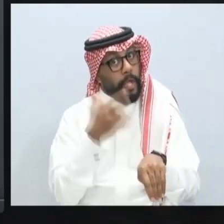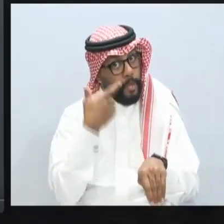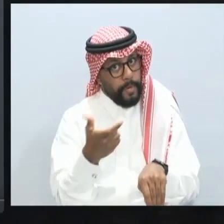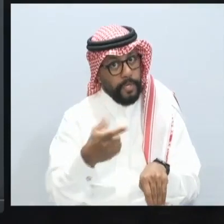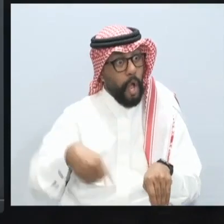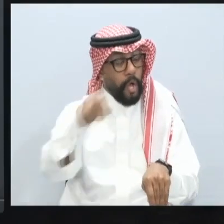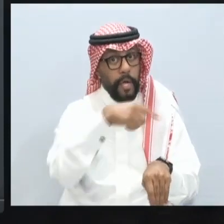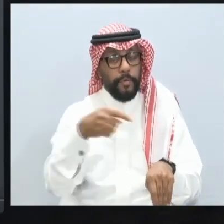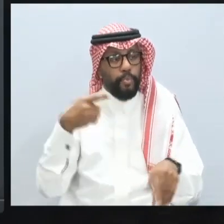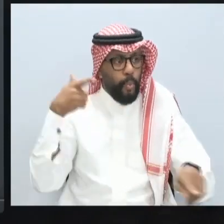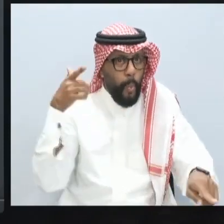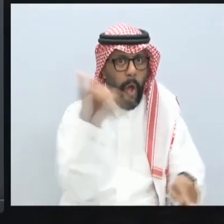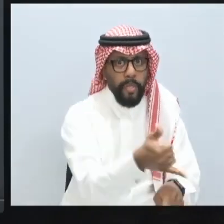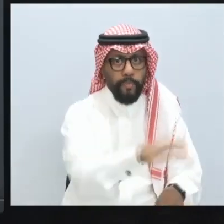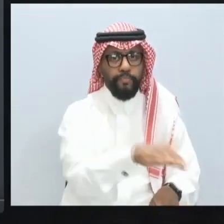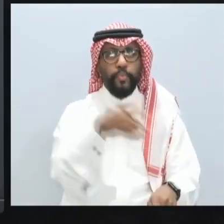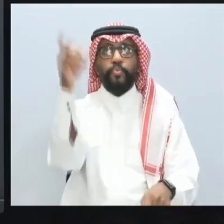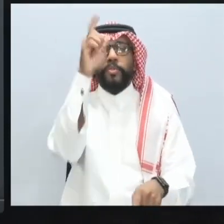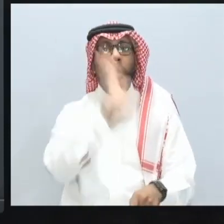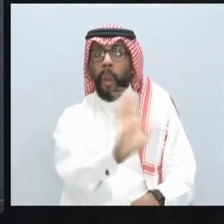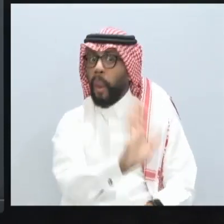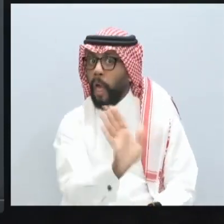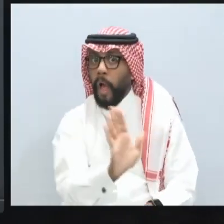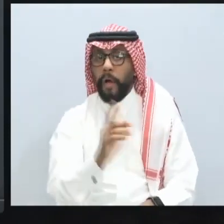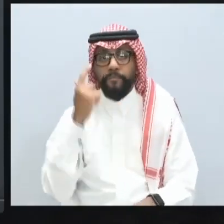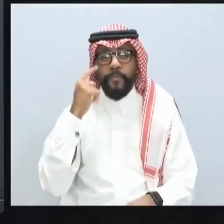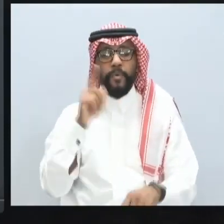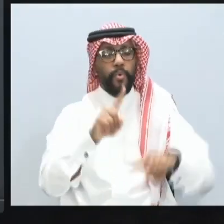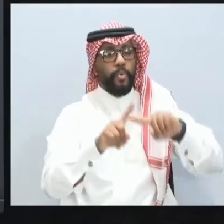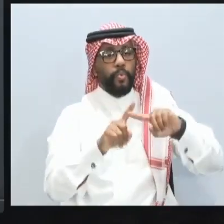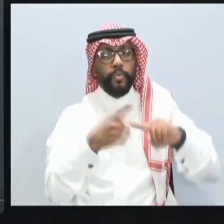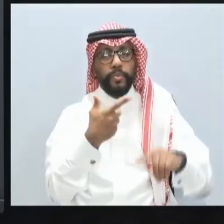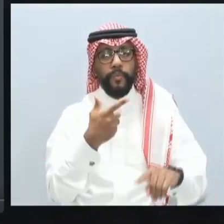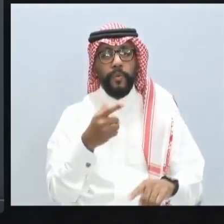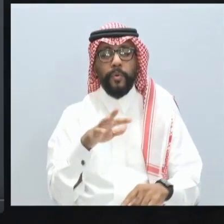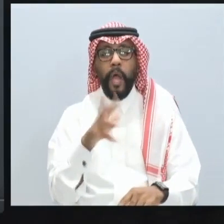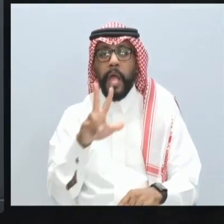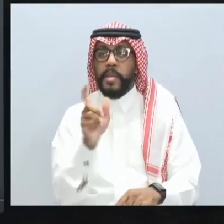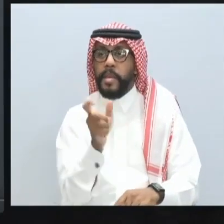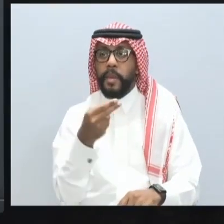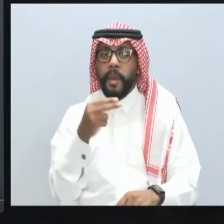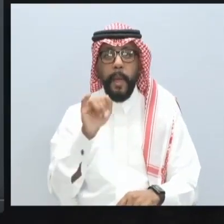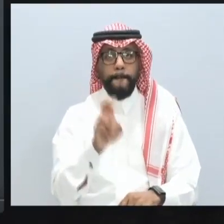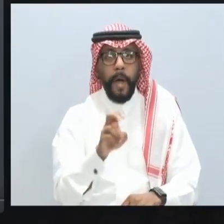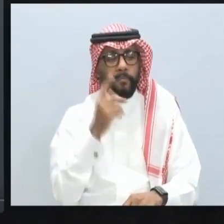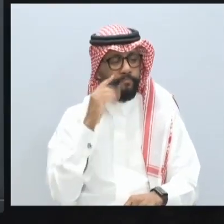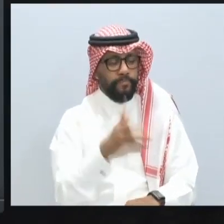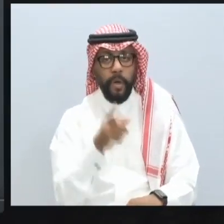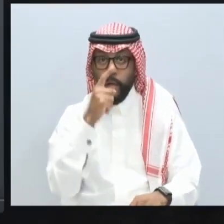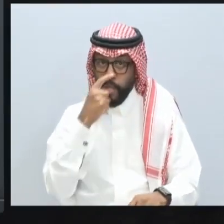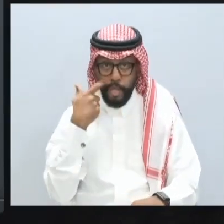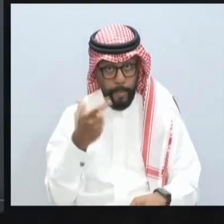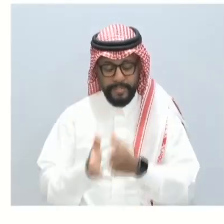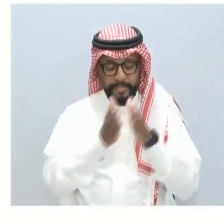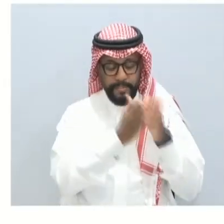المسلمين ومن كفر النعمه لله جل وعلا وغيرها من انواع الكفر الاصغر انواع الكفر